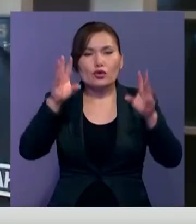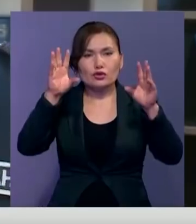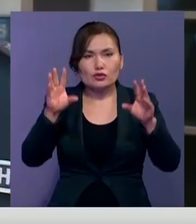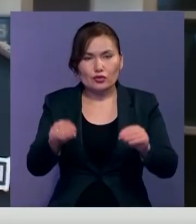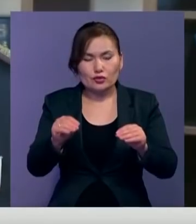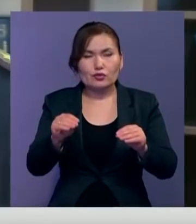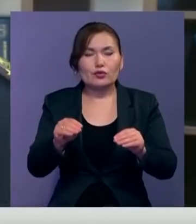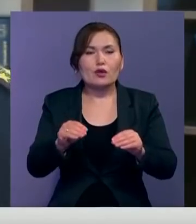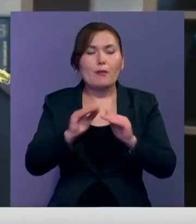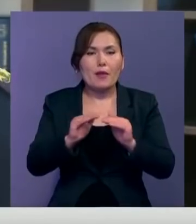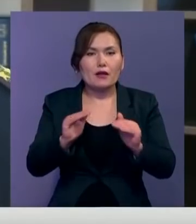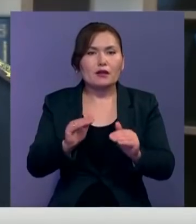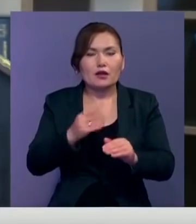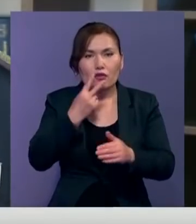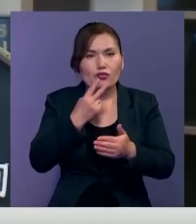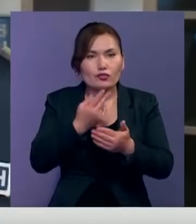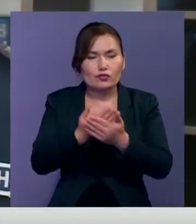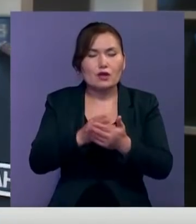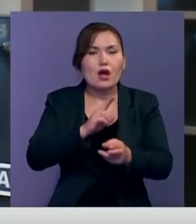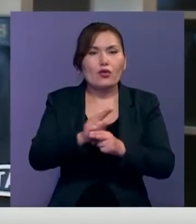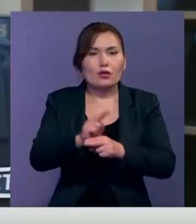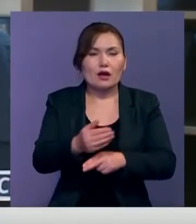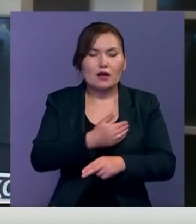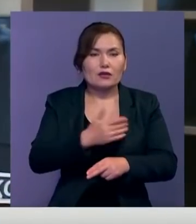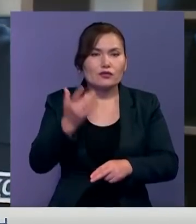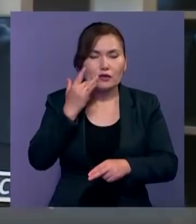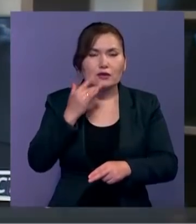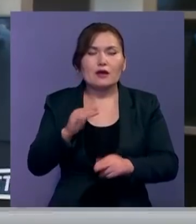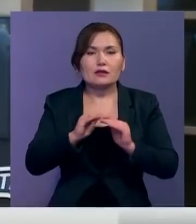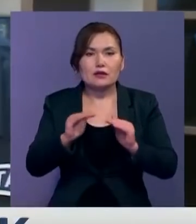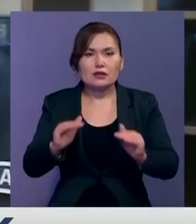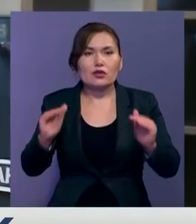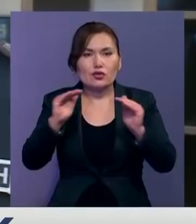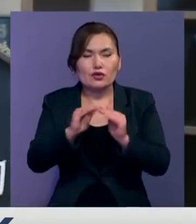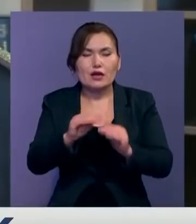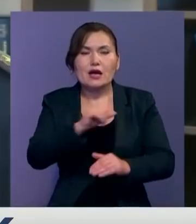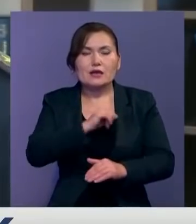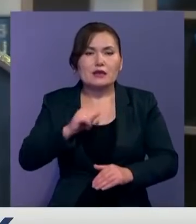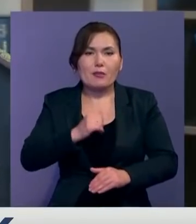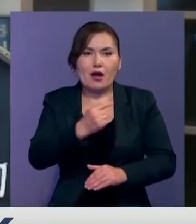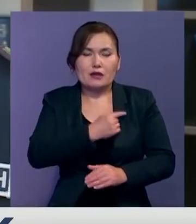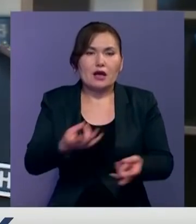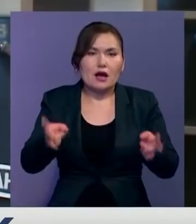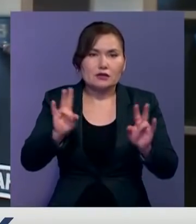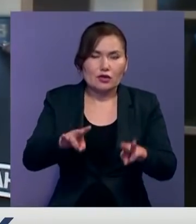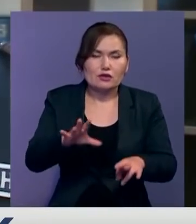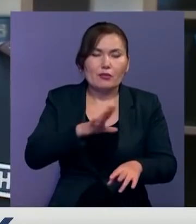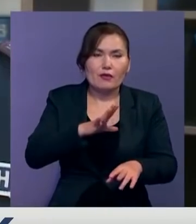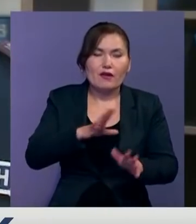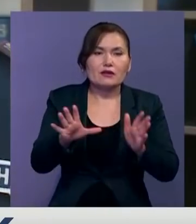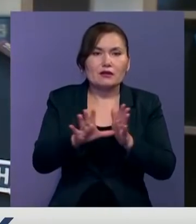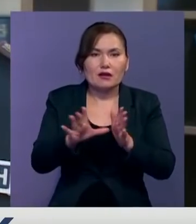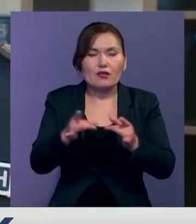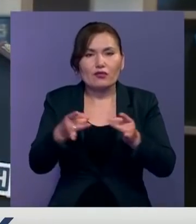үйлерде жаңағыдай балдар қараусыз қалып кетеді. Олардың қараусыз қалып кеткен екен жаңағыдай әртүрлі жаңағыдай тоқ жерлермен ойнайды, болмаса жаңағыдай сіріңкемен